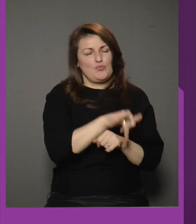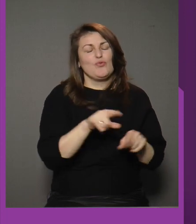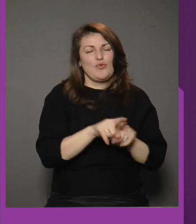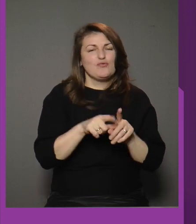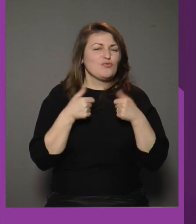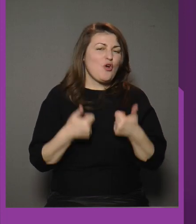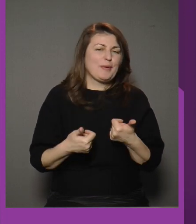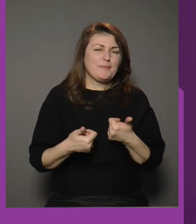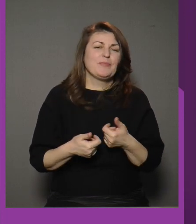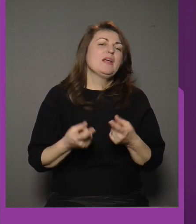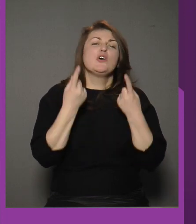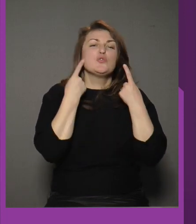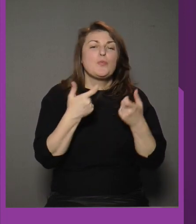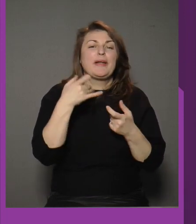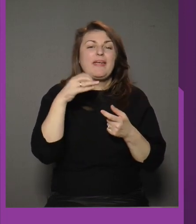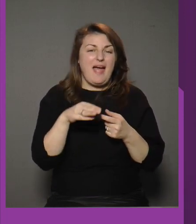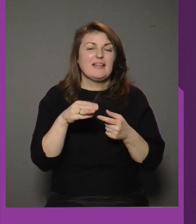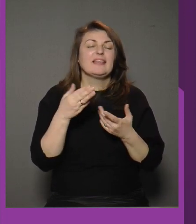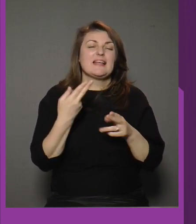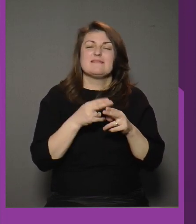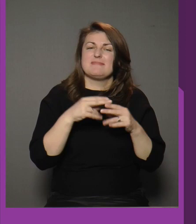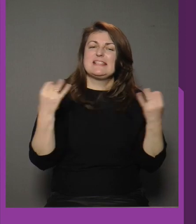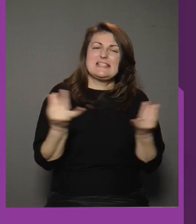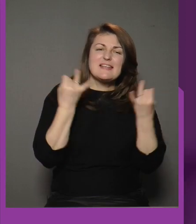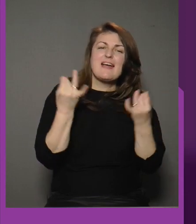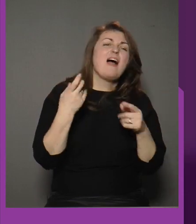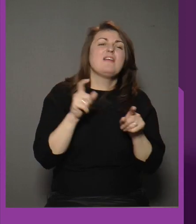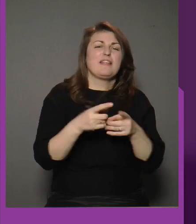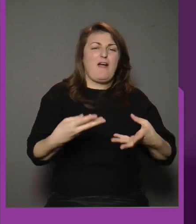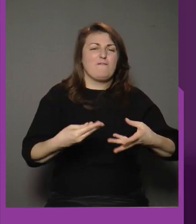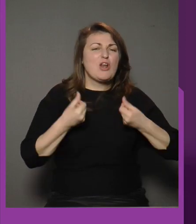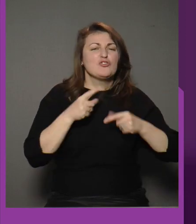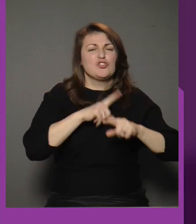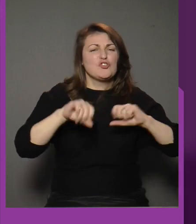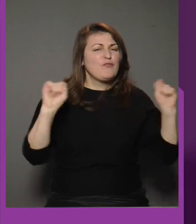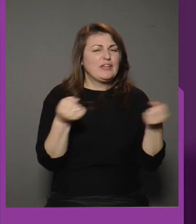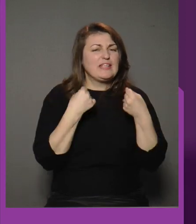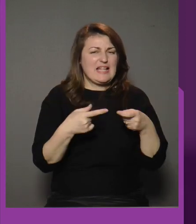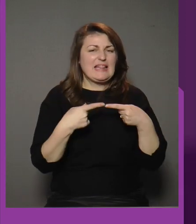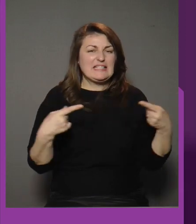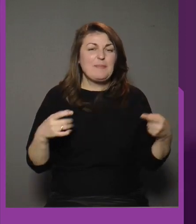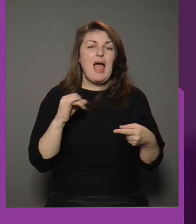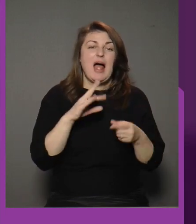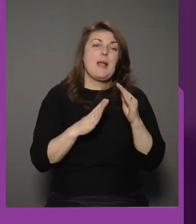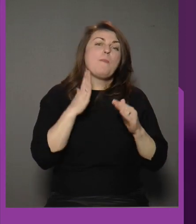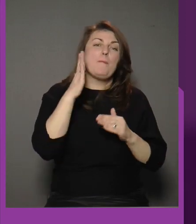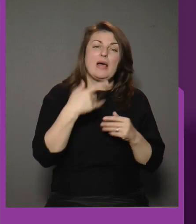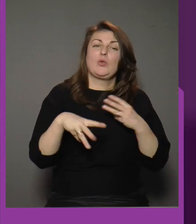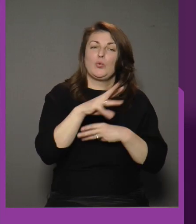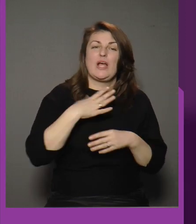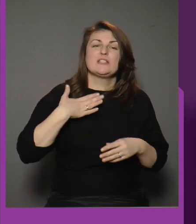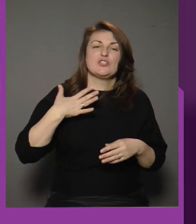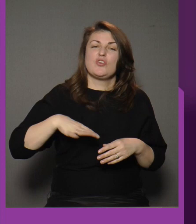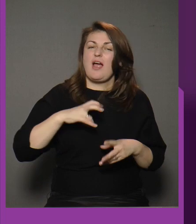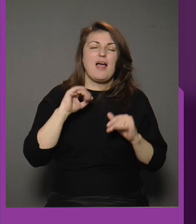добре. Супергігант слалом – цікава та вражаюча швидкісна дисципліна. Але попереду нас чекають не